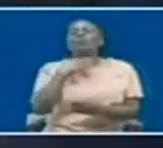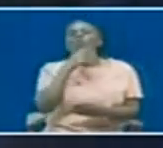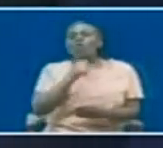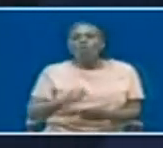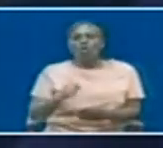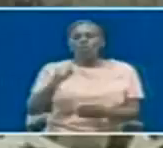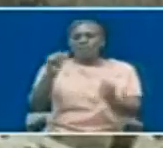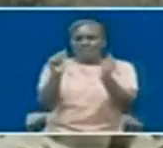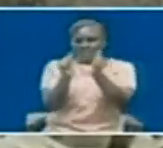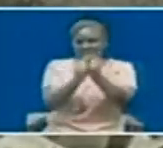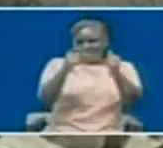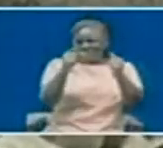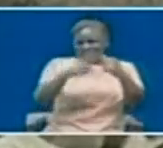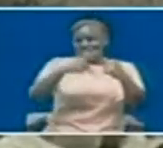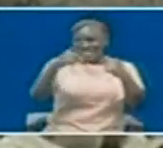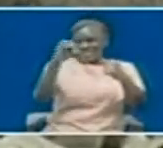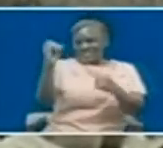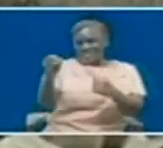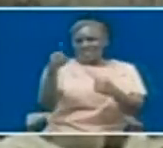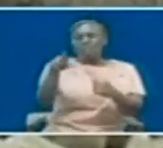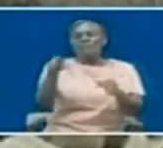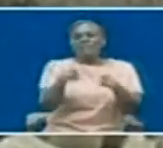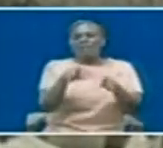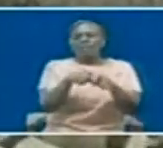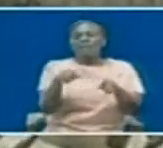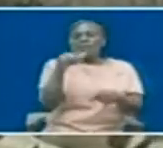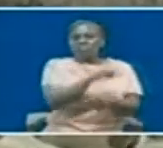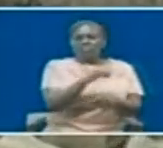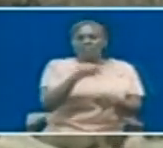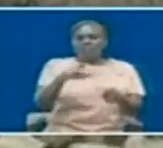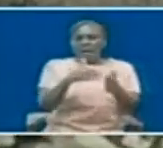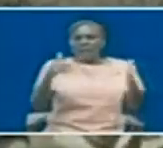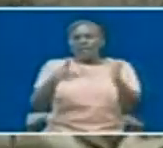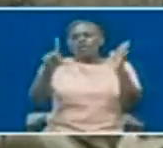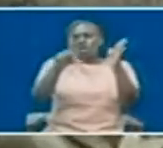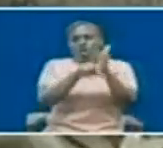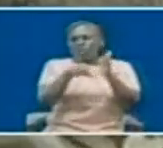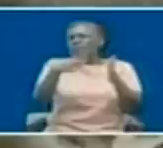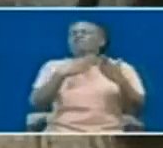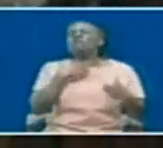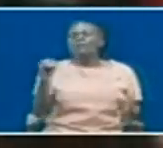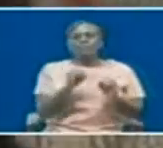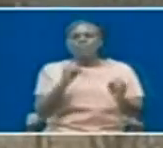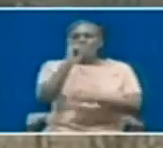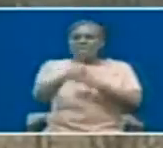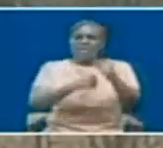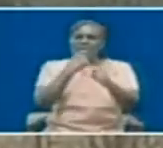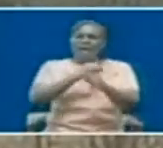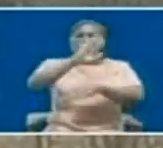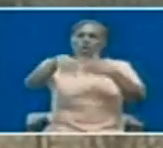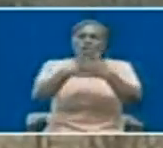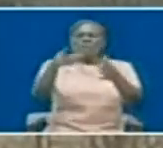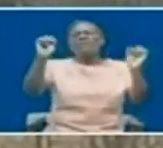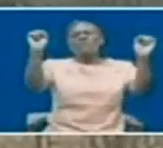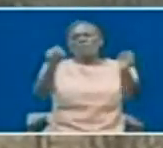wa miaka 60, Hasna anaishi chini ya kinyume cha sheria, si kwa kupenda bali kwa miaka yote hii hajawahi